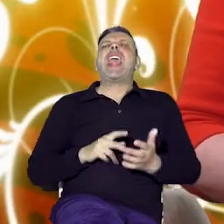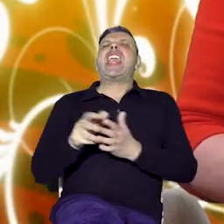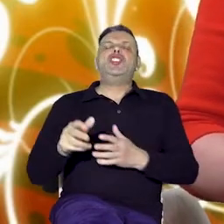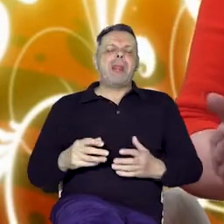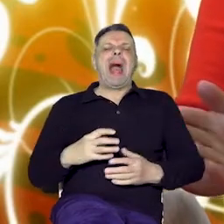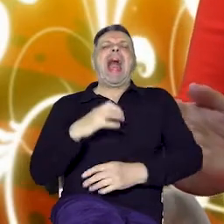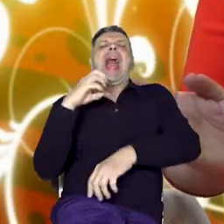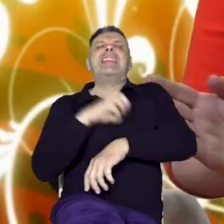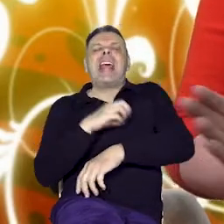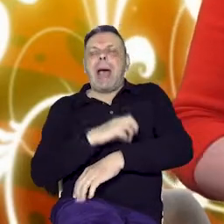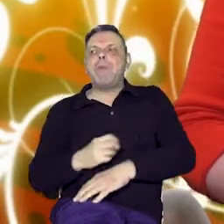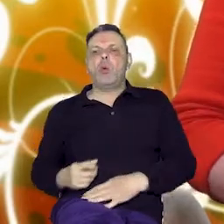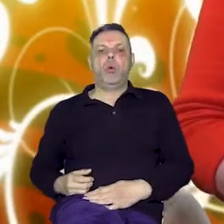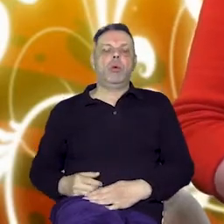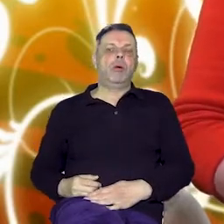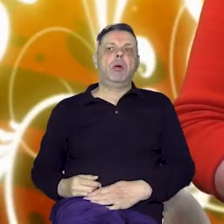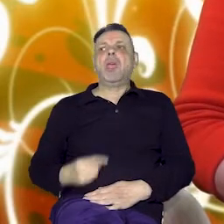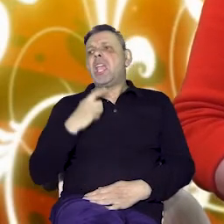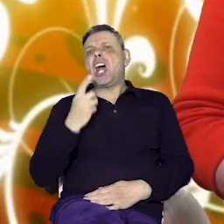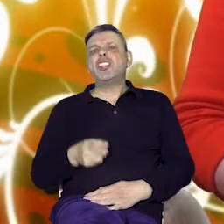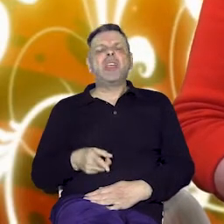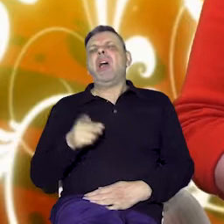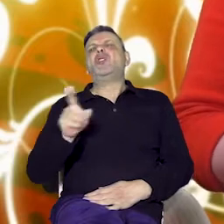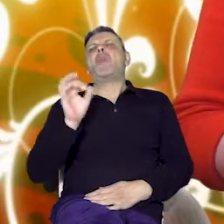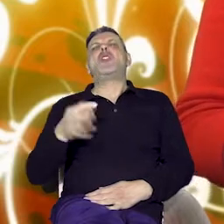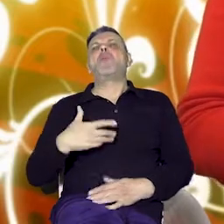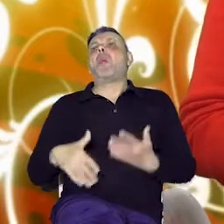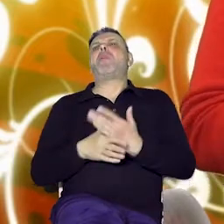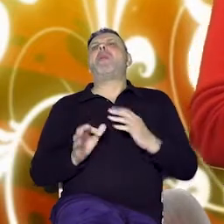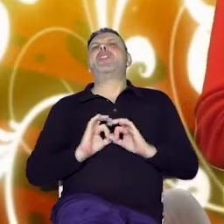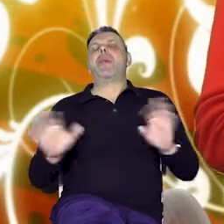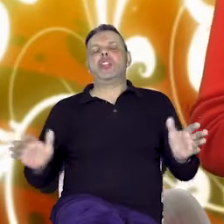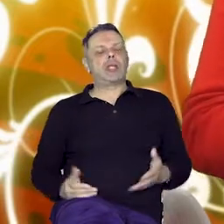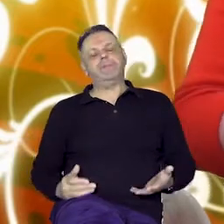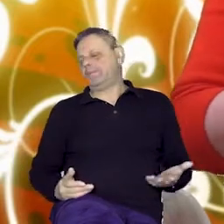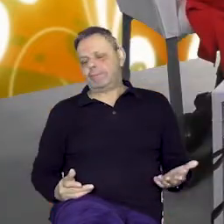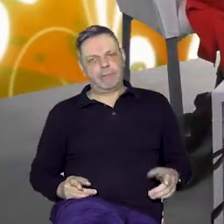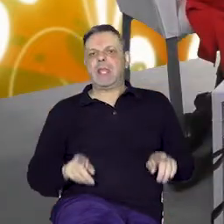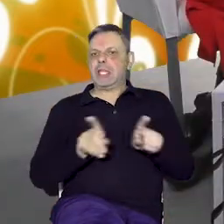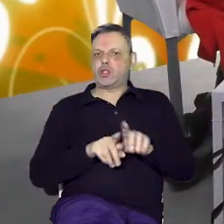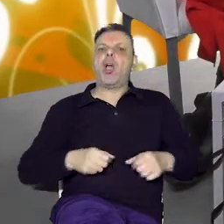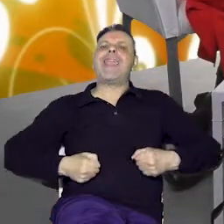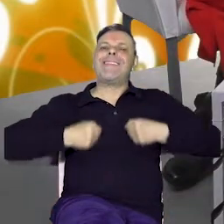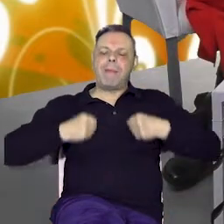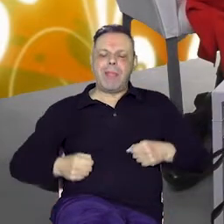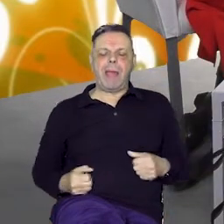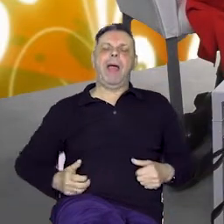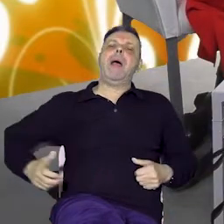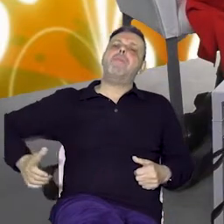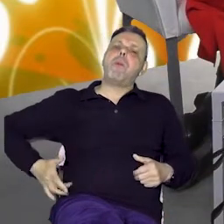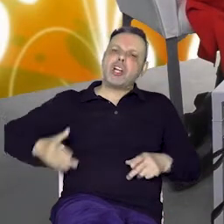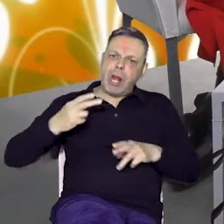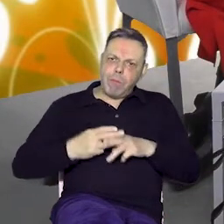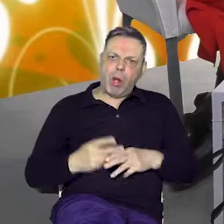postupaka fizikalne medicine i zaključiti da to ništa ne pomaže. Da. Znate, evo, a tako i sa debljinom, tako sa bubrežnom bolesti, tako